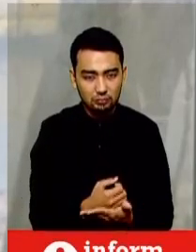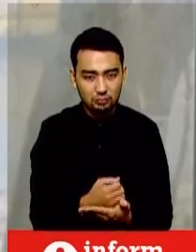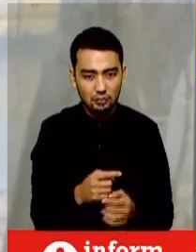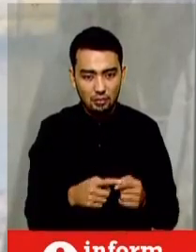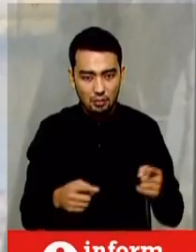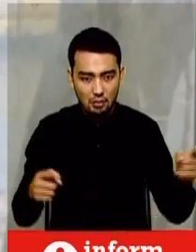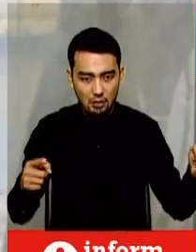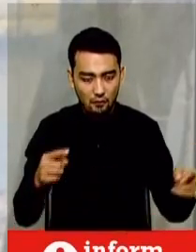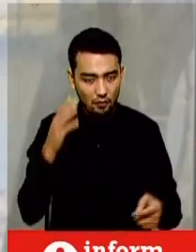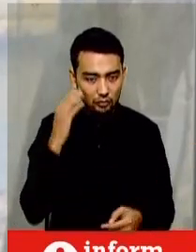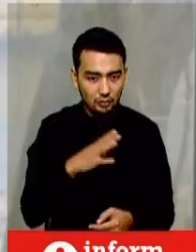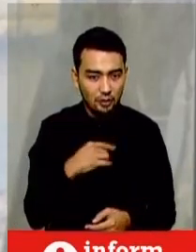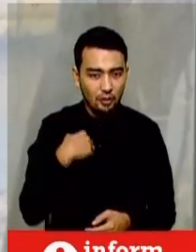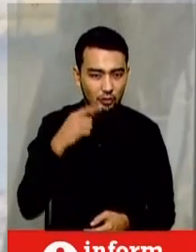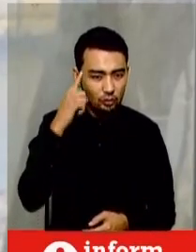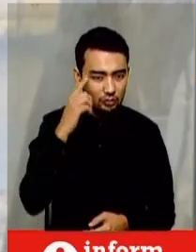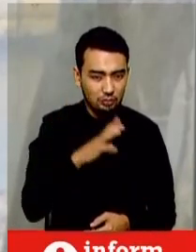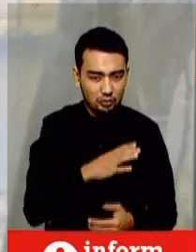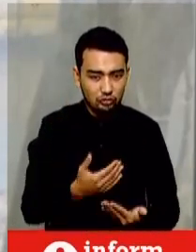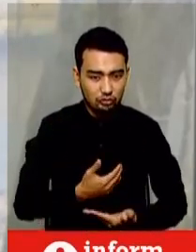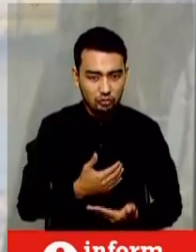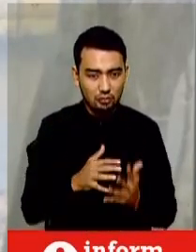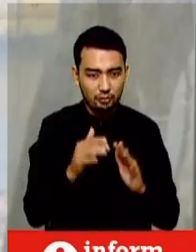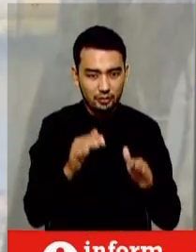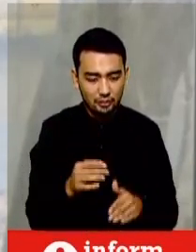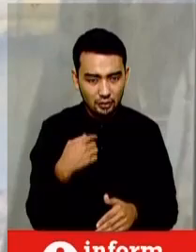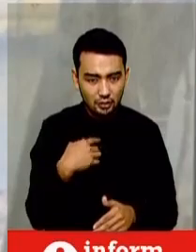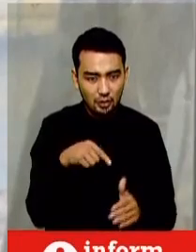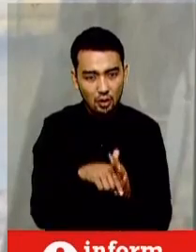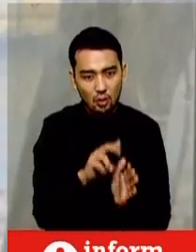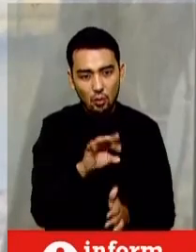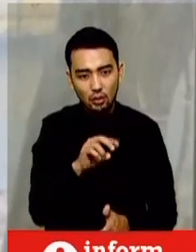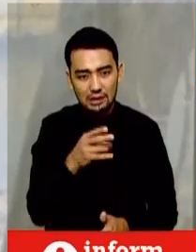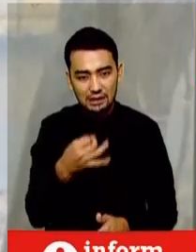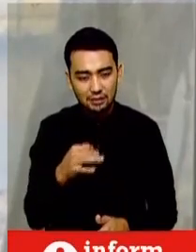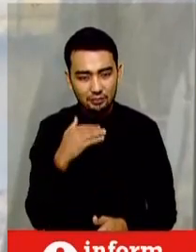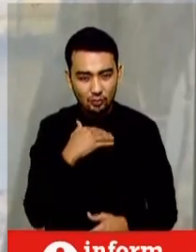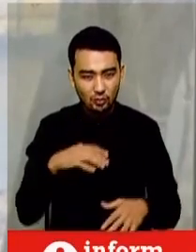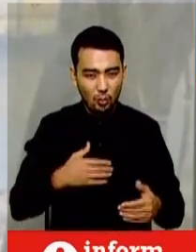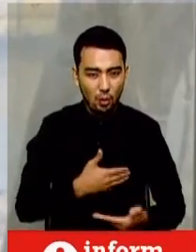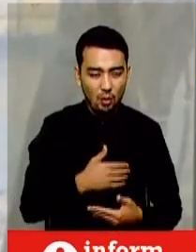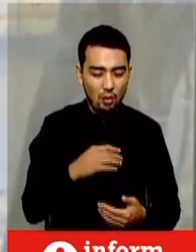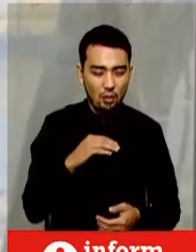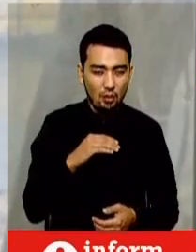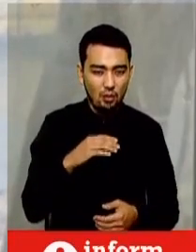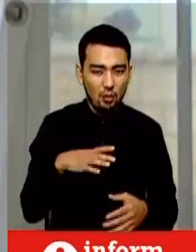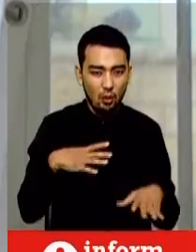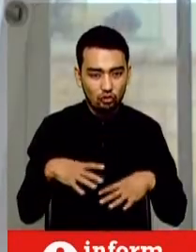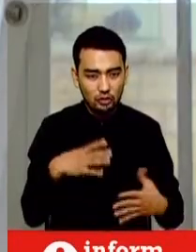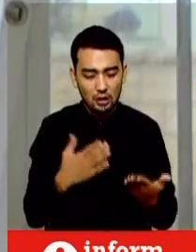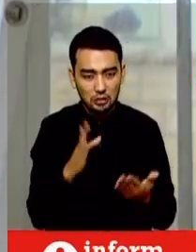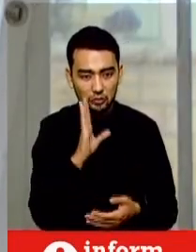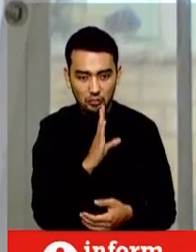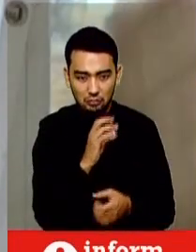Длинные. Я подумал, я как сельский житель сам родом. Я думал, либо конские, либо крупные скотины, либо это женские. Я